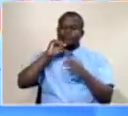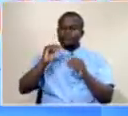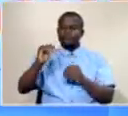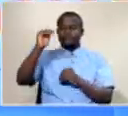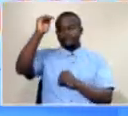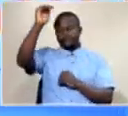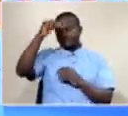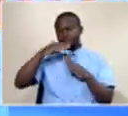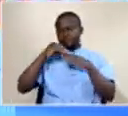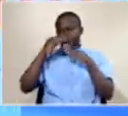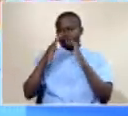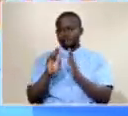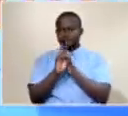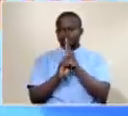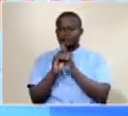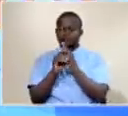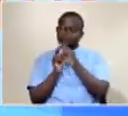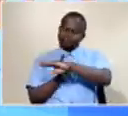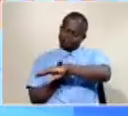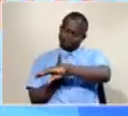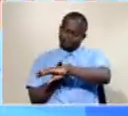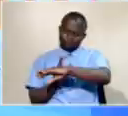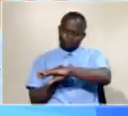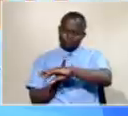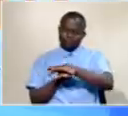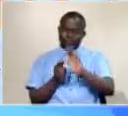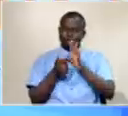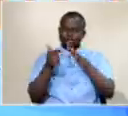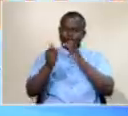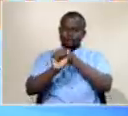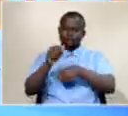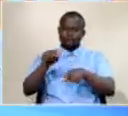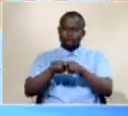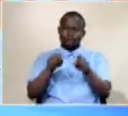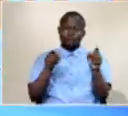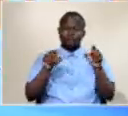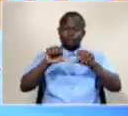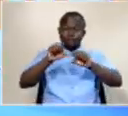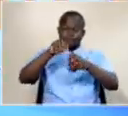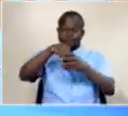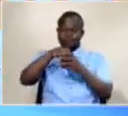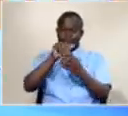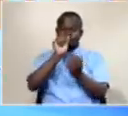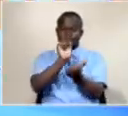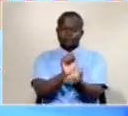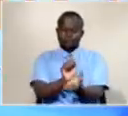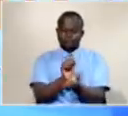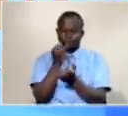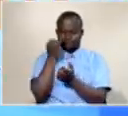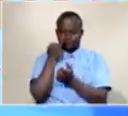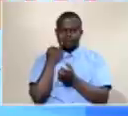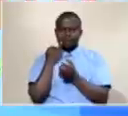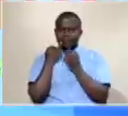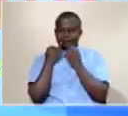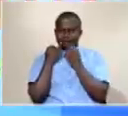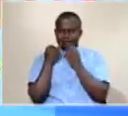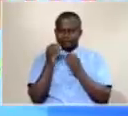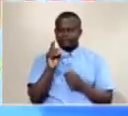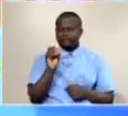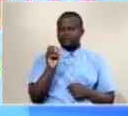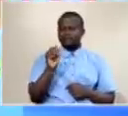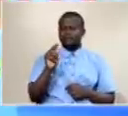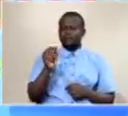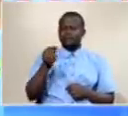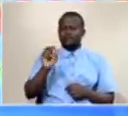adakuze. Ubuyobozi bw'aka karere bwihanangirije abagaragara ibi bikorwa ko ngo uzabifatirwa amazahanwa by'intangarugero.